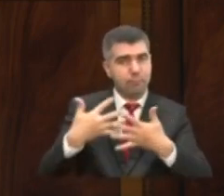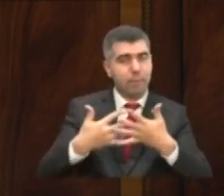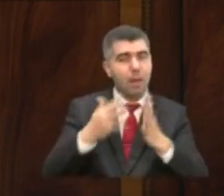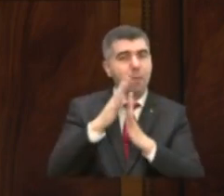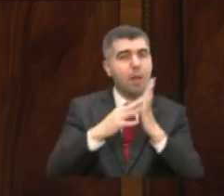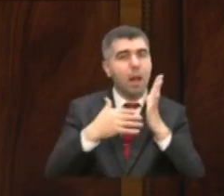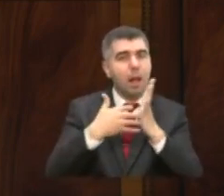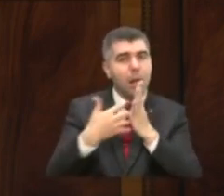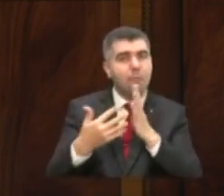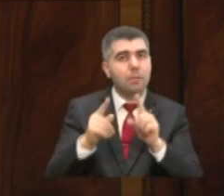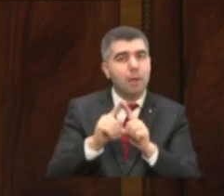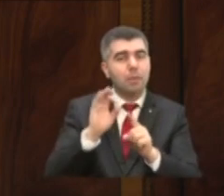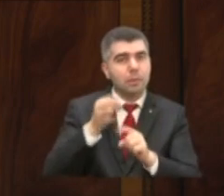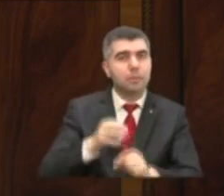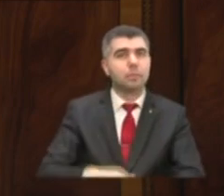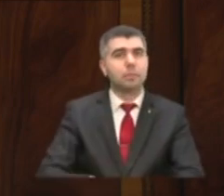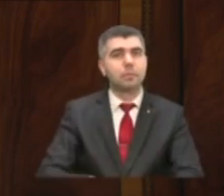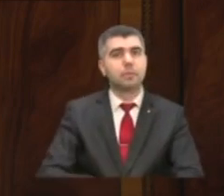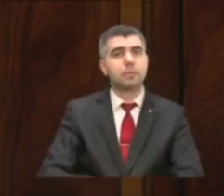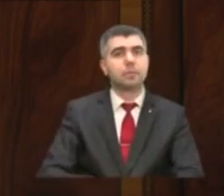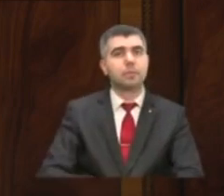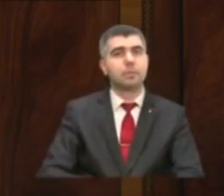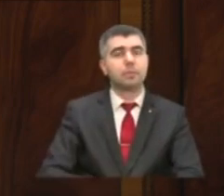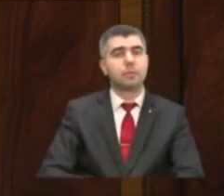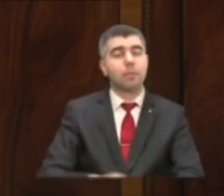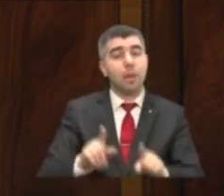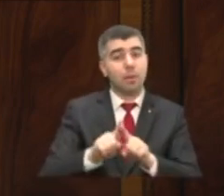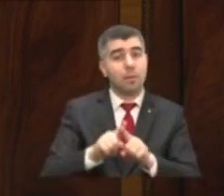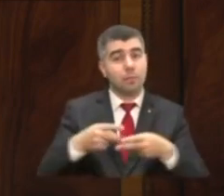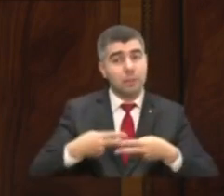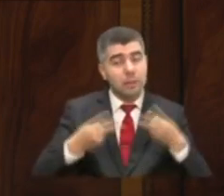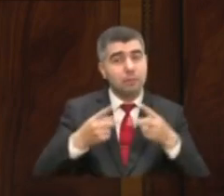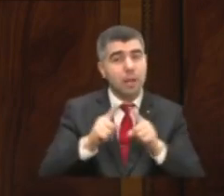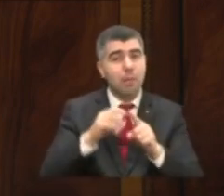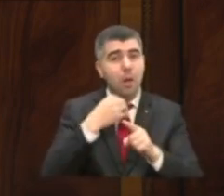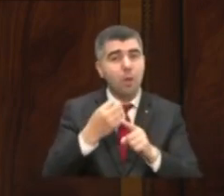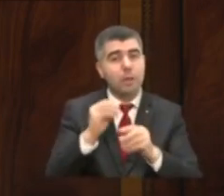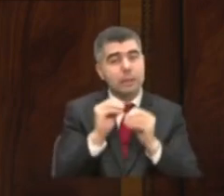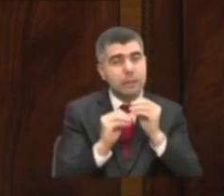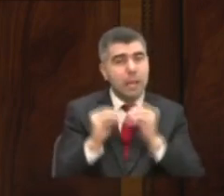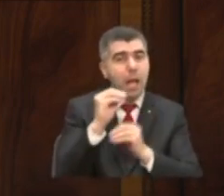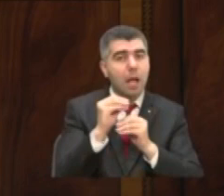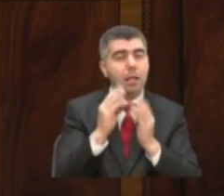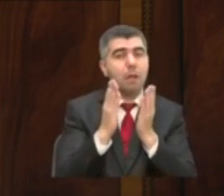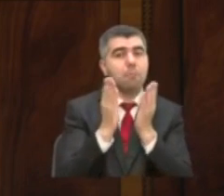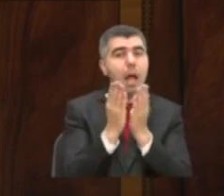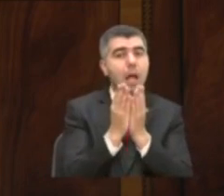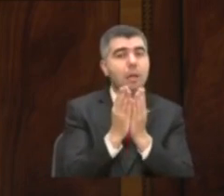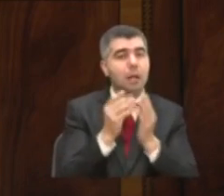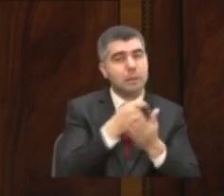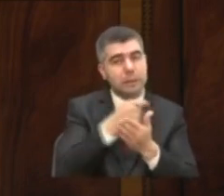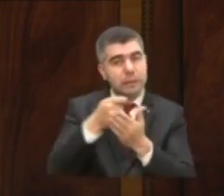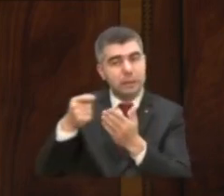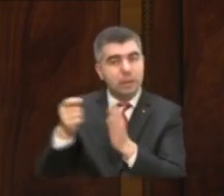الاجتماعي اللي تم التنفيذ ديالها فعلا. قلنا تعزيز نظام الدعم التيسير ورفع الغلاف المالي المرصد له من أجل ضمان التمدرس لوسيع